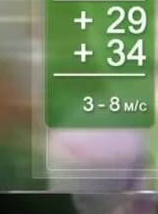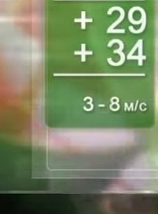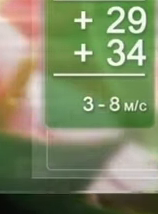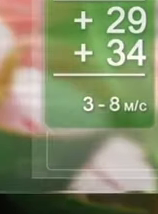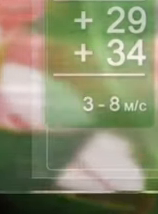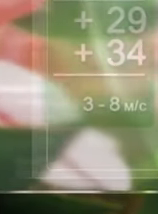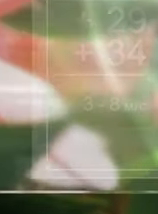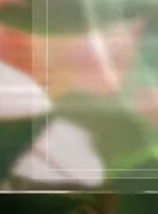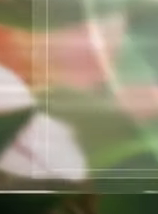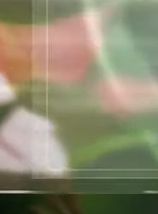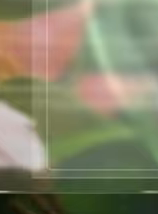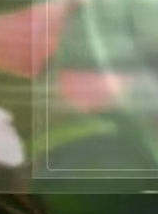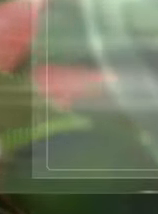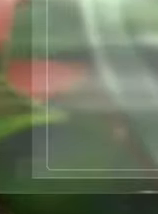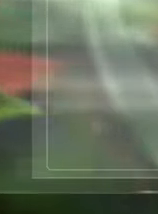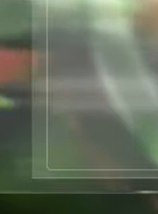передбачається.